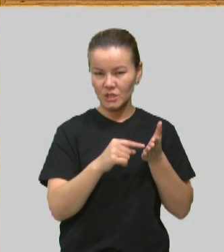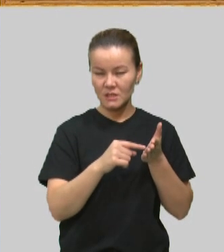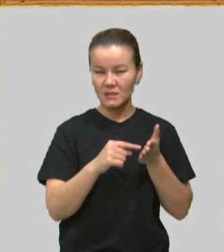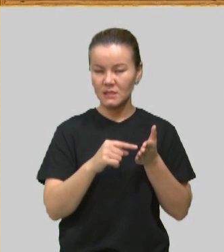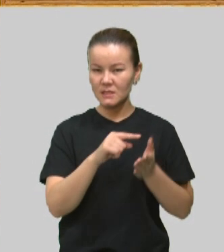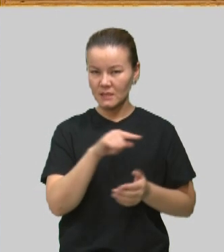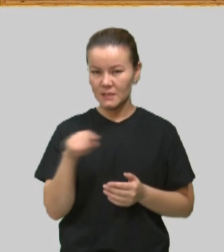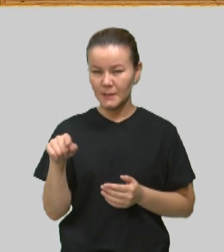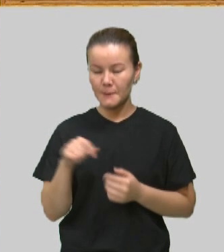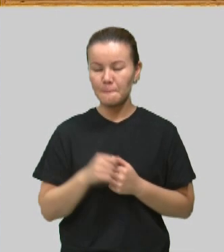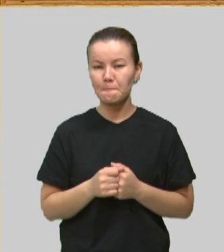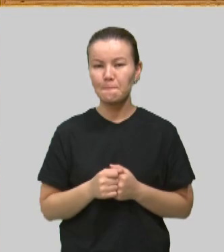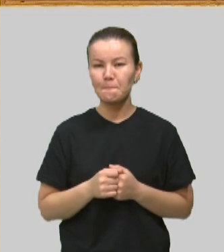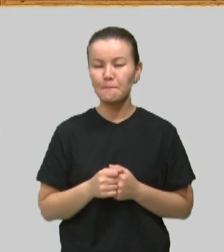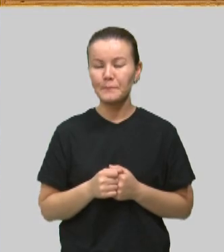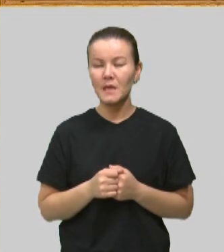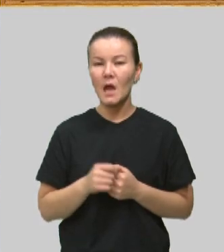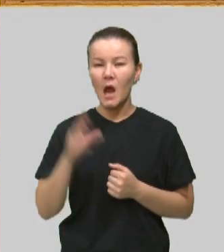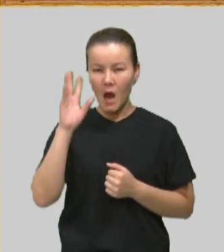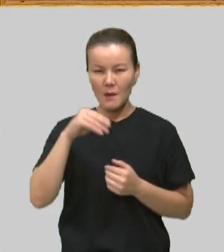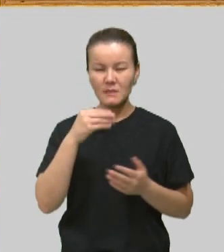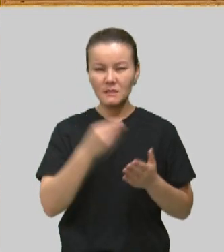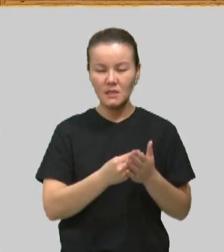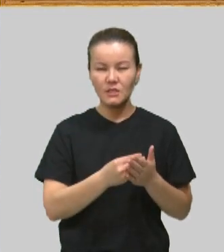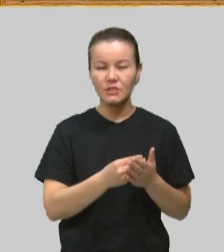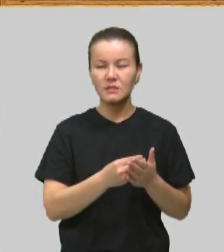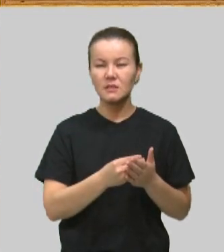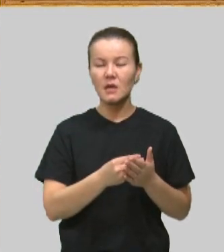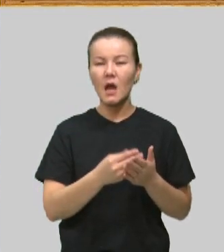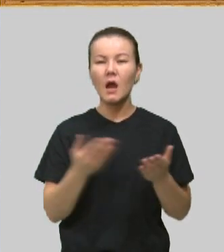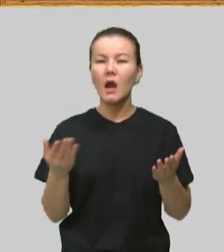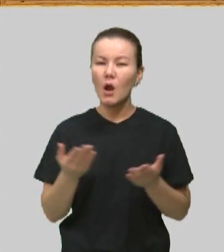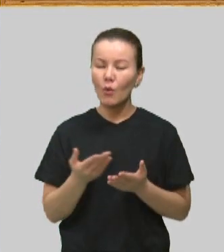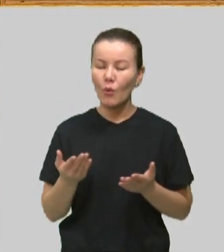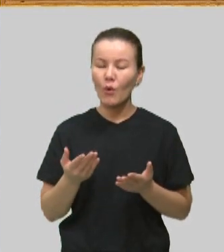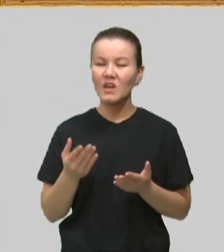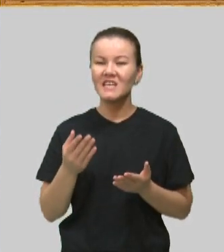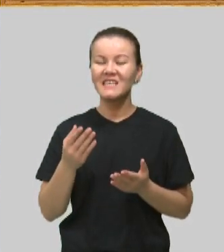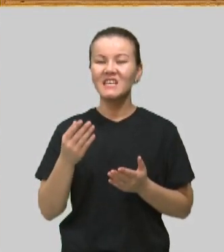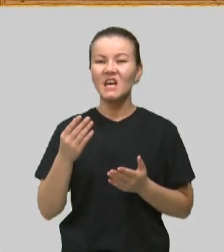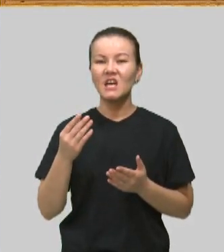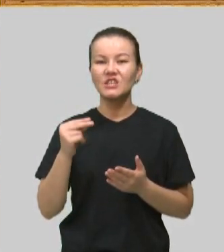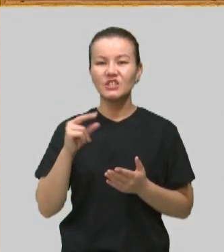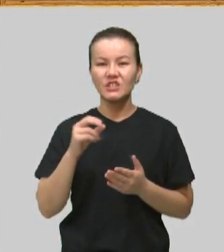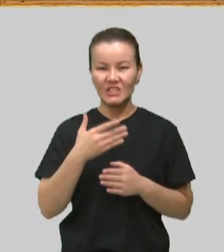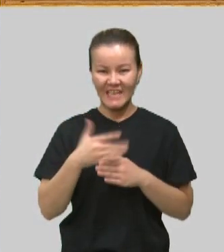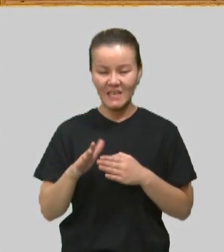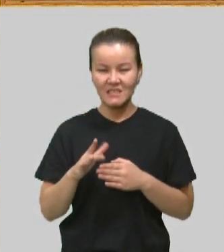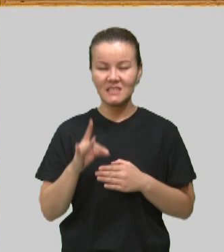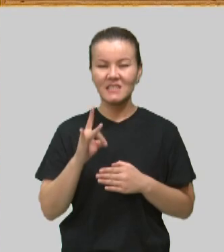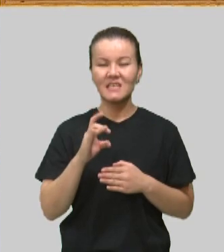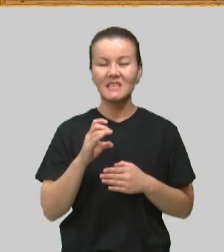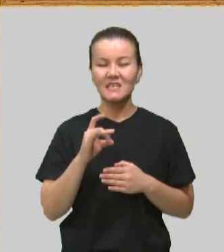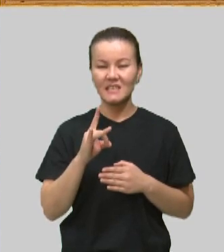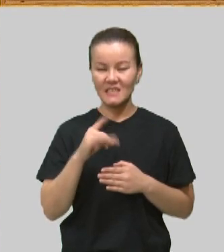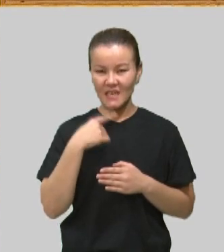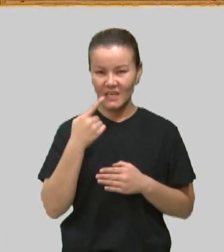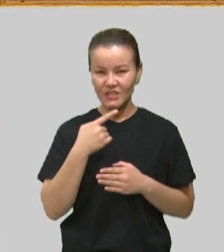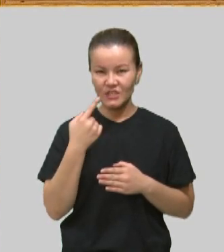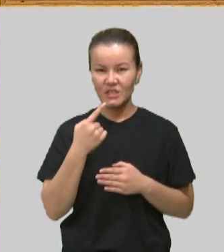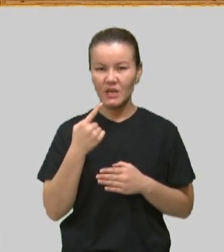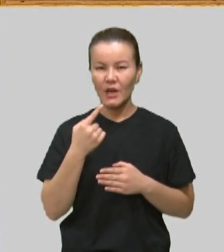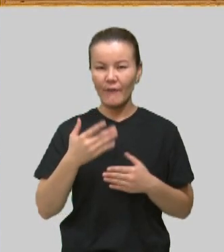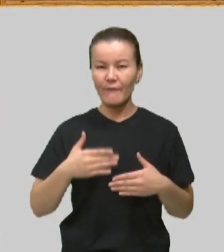Подчеркните их. Обозначьте, какой частью речи выражены слова